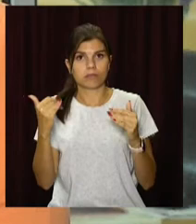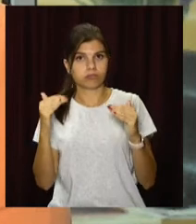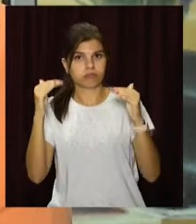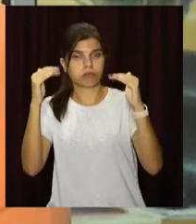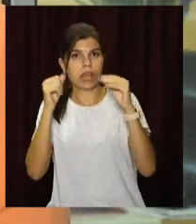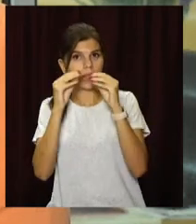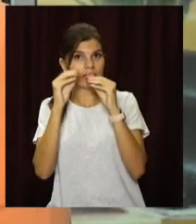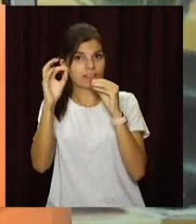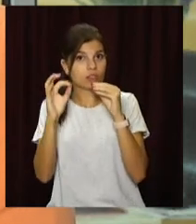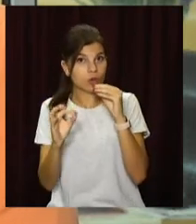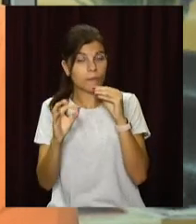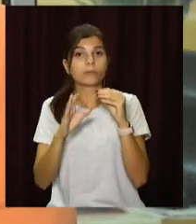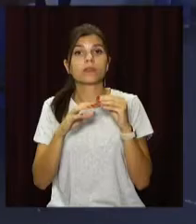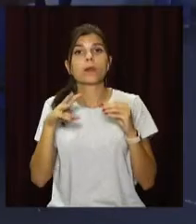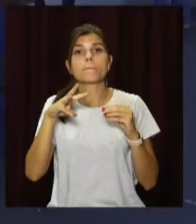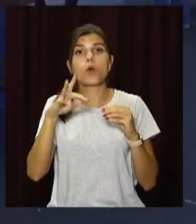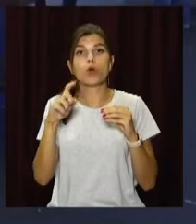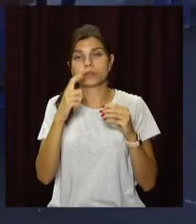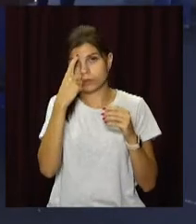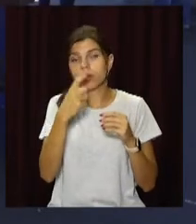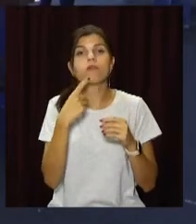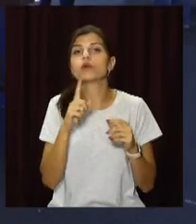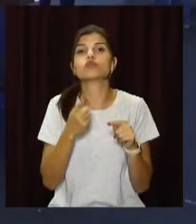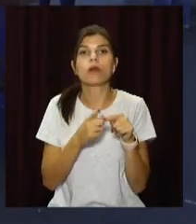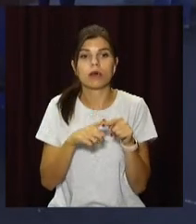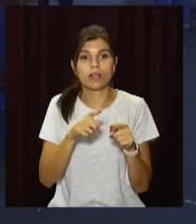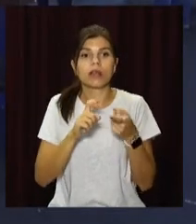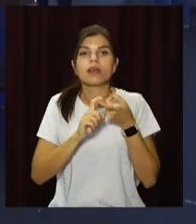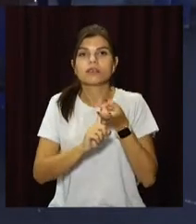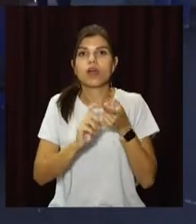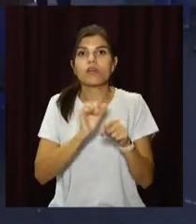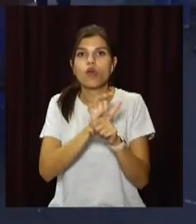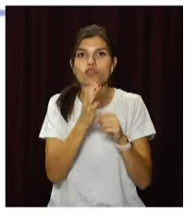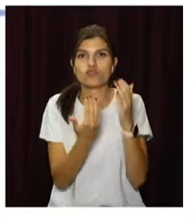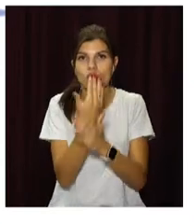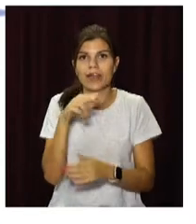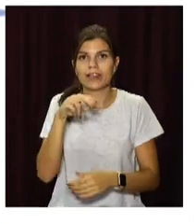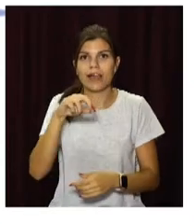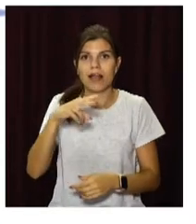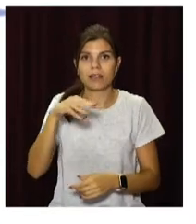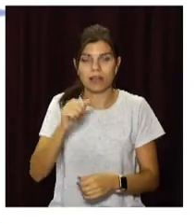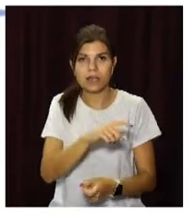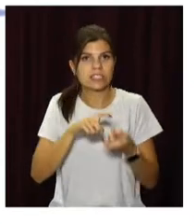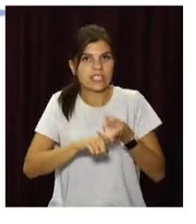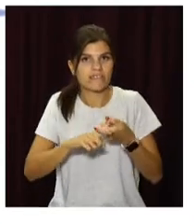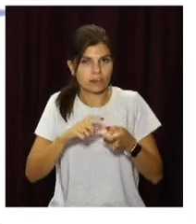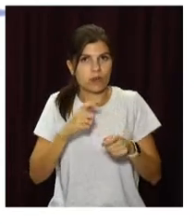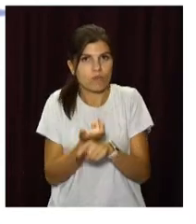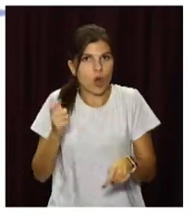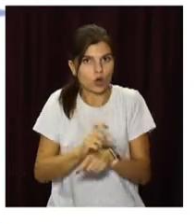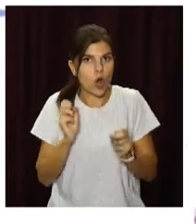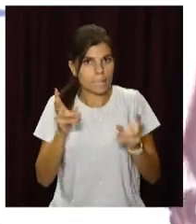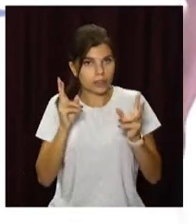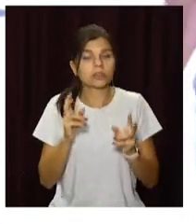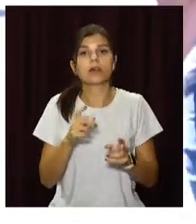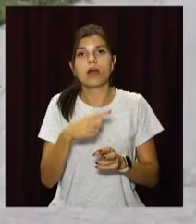на 10%. ВООЗ пояснює це поширенням більш заразного варіанту коронавірусу – дельти, скасуванням антикоронавірусних обмежень